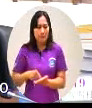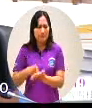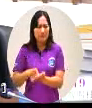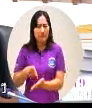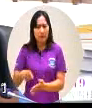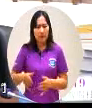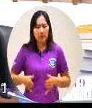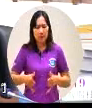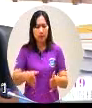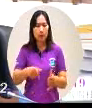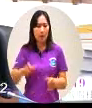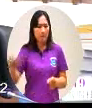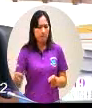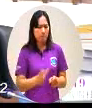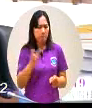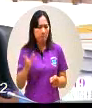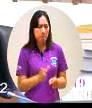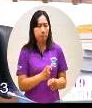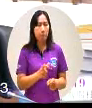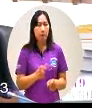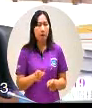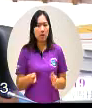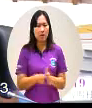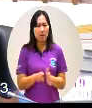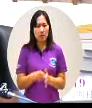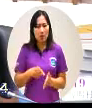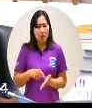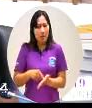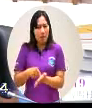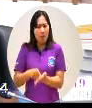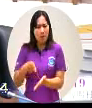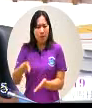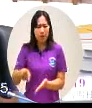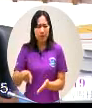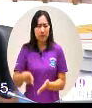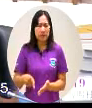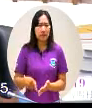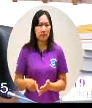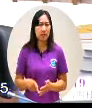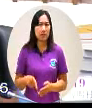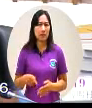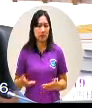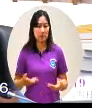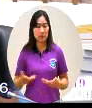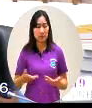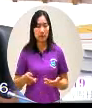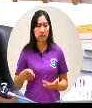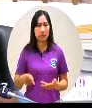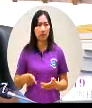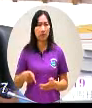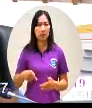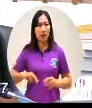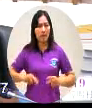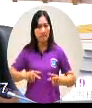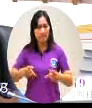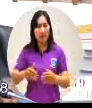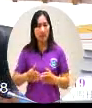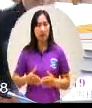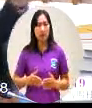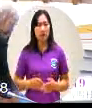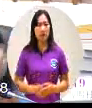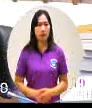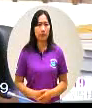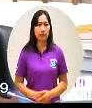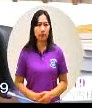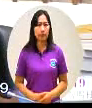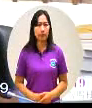时啊风台天的时候，你嘛捌听伊顶前过，这确实是地方的一个 需要的 改善设备的，一个改善嘛吼。局长你请坐吼，你